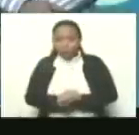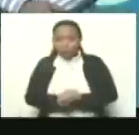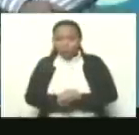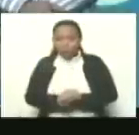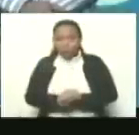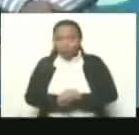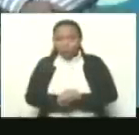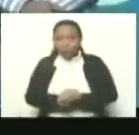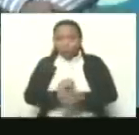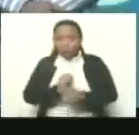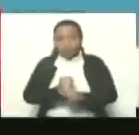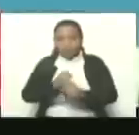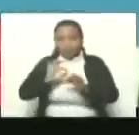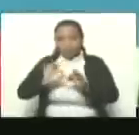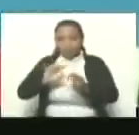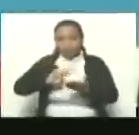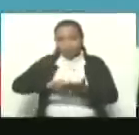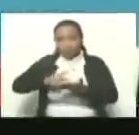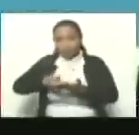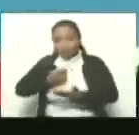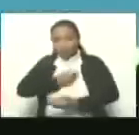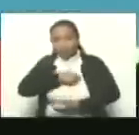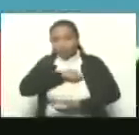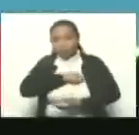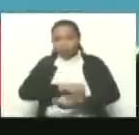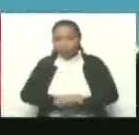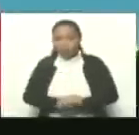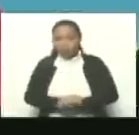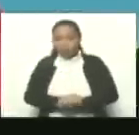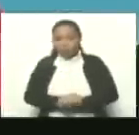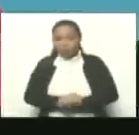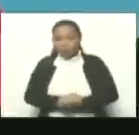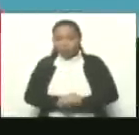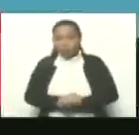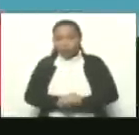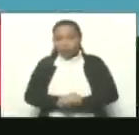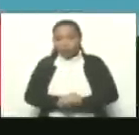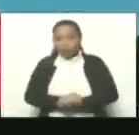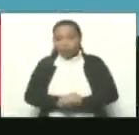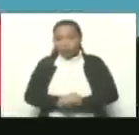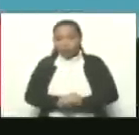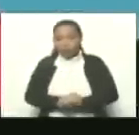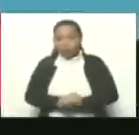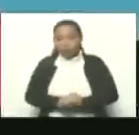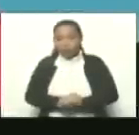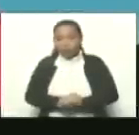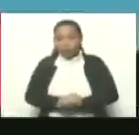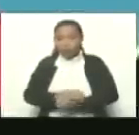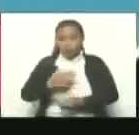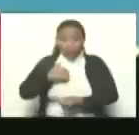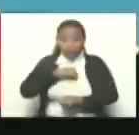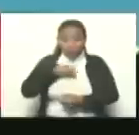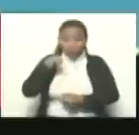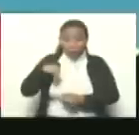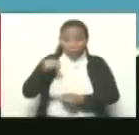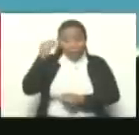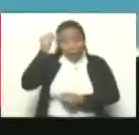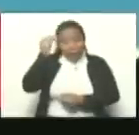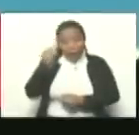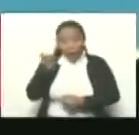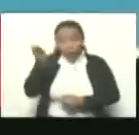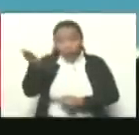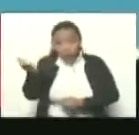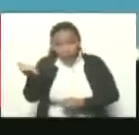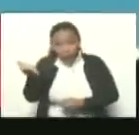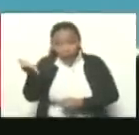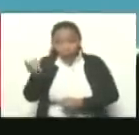نعتبركم واحد من أهم رموز عالم الجنوب وقوة التحرر في العالم. Usted, nosotros lo consideramos a usted uno